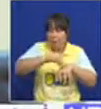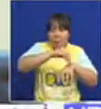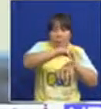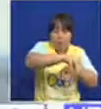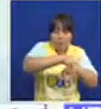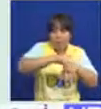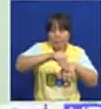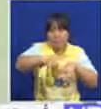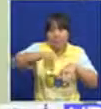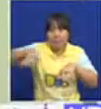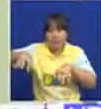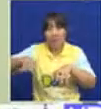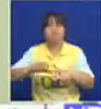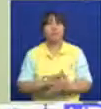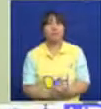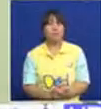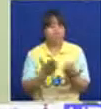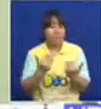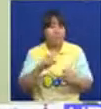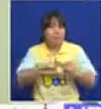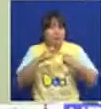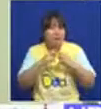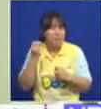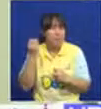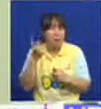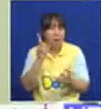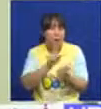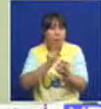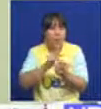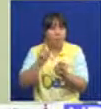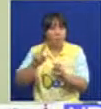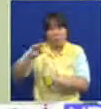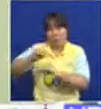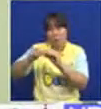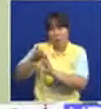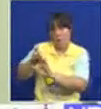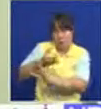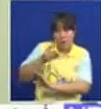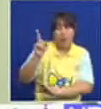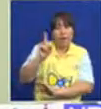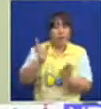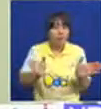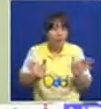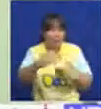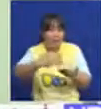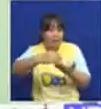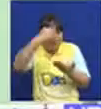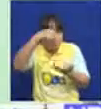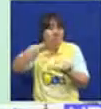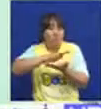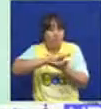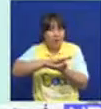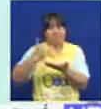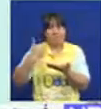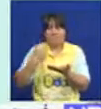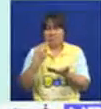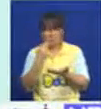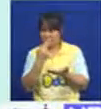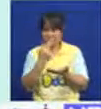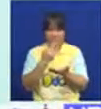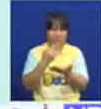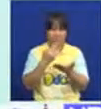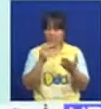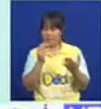อื่น ๆสำหรับปัญหาส่วนใหญ่ที่พบก่อนเข้าโครงการคือบรรยากาศในชั้นเรียนของโรงเรียนบางส่วนไม่เอื้อต่อการเรียน